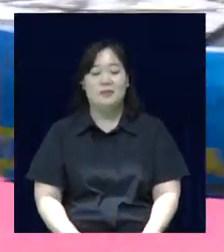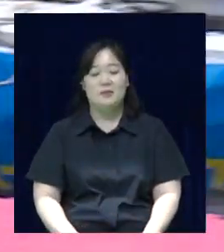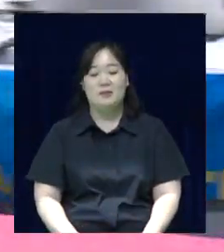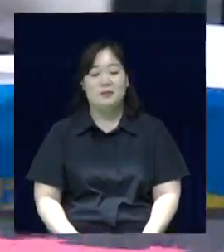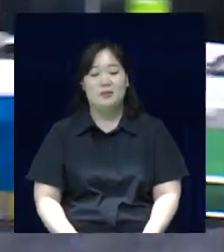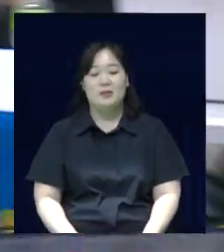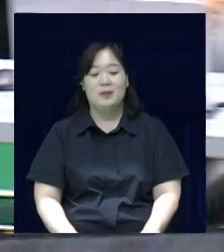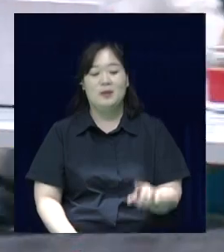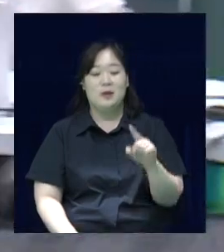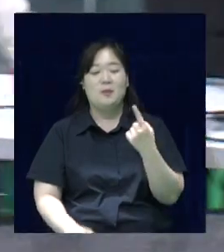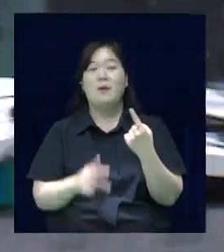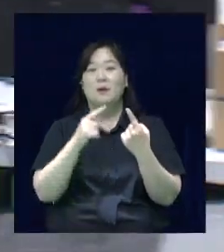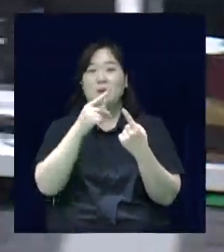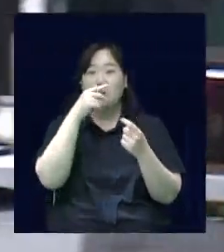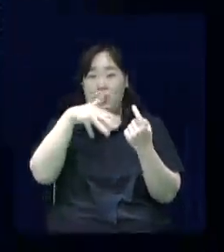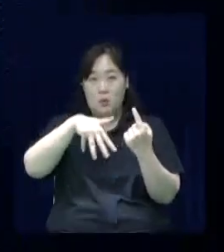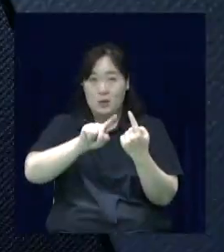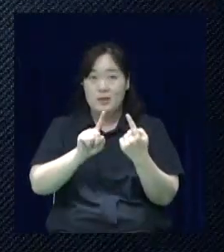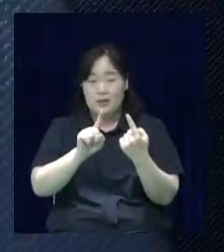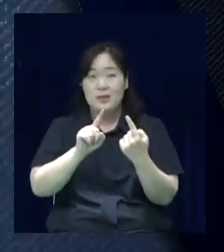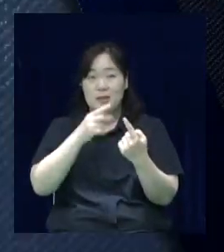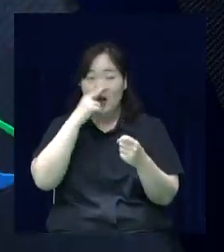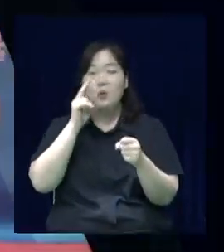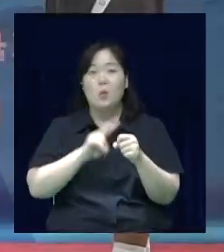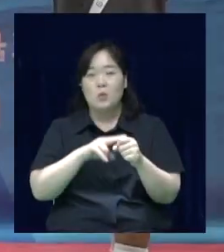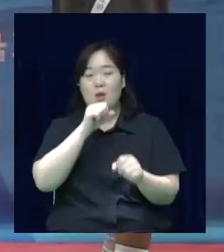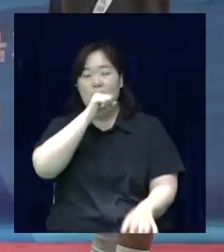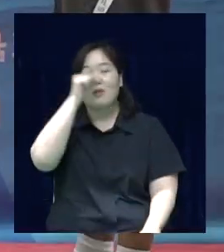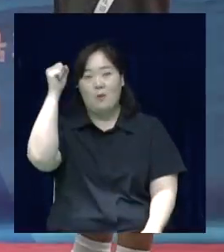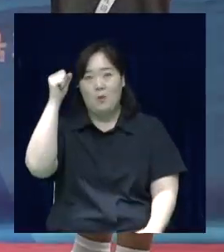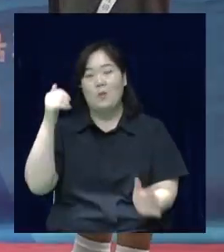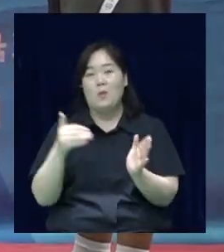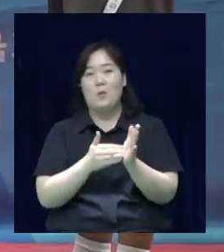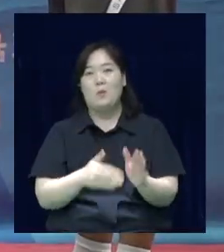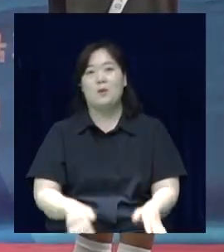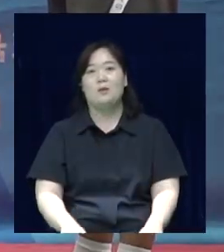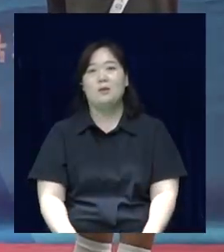선수의 100kg 1차 시도는 성공을 하게 되었습니다.